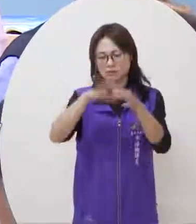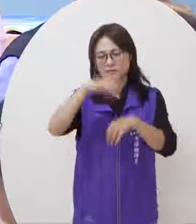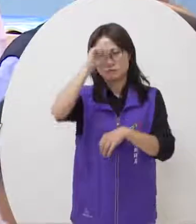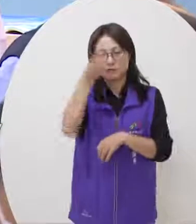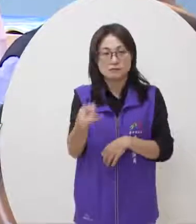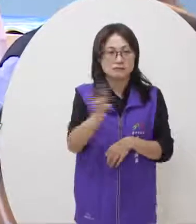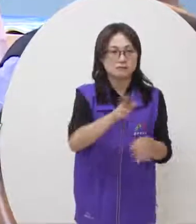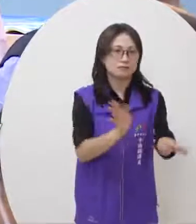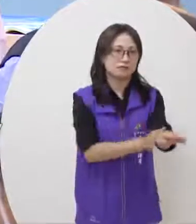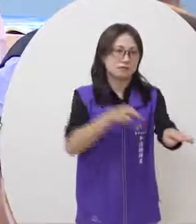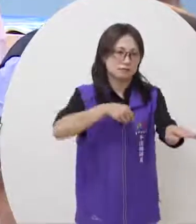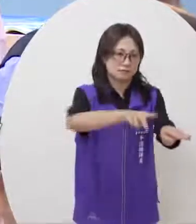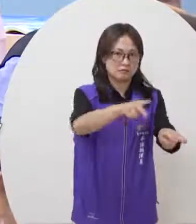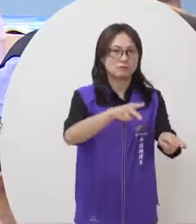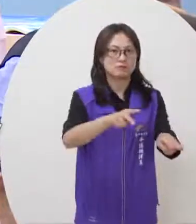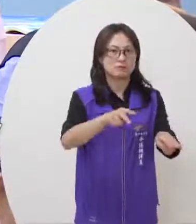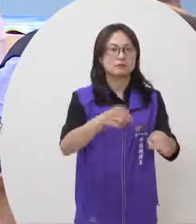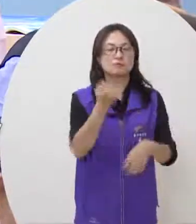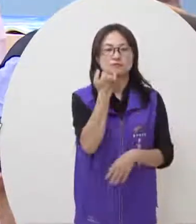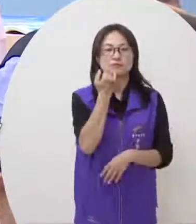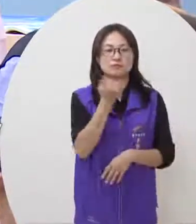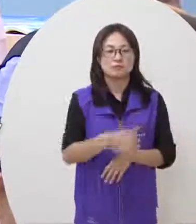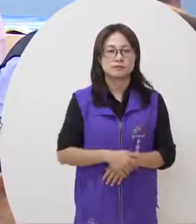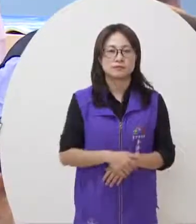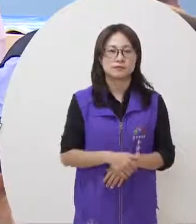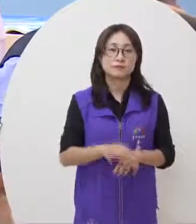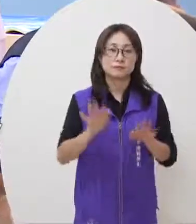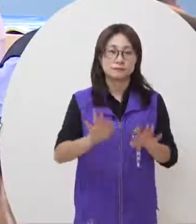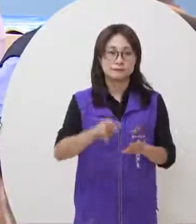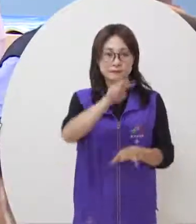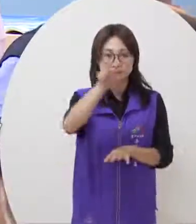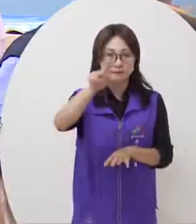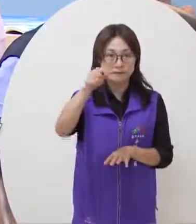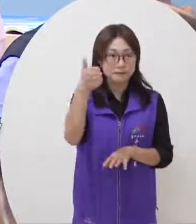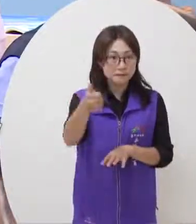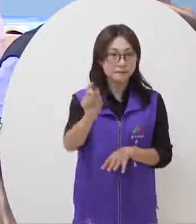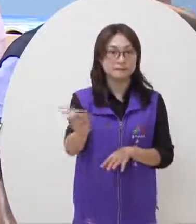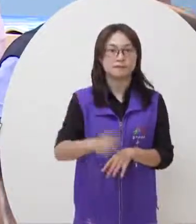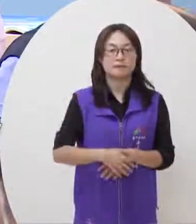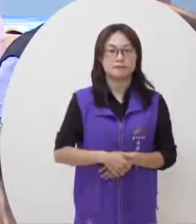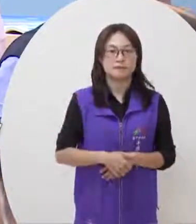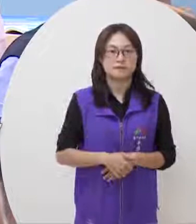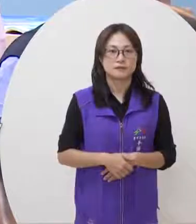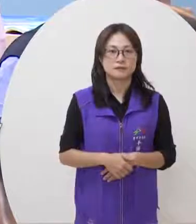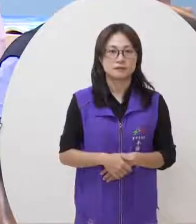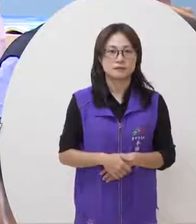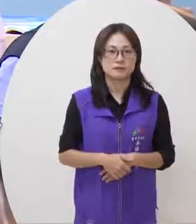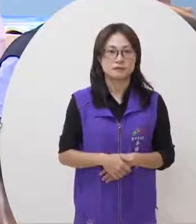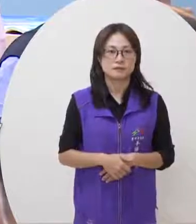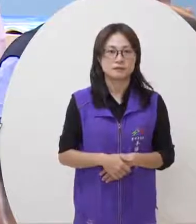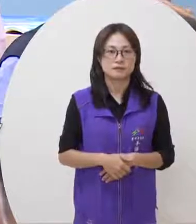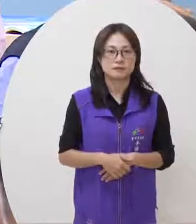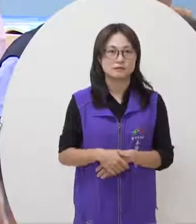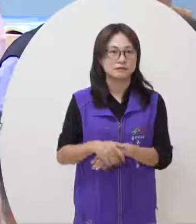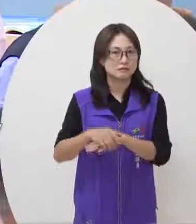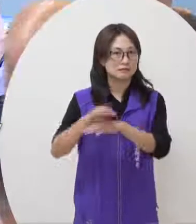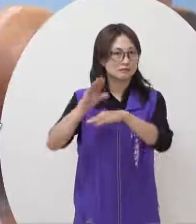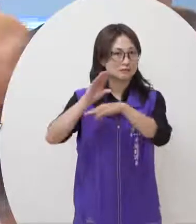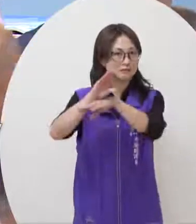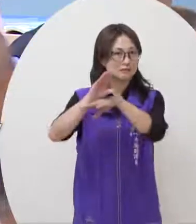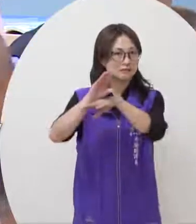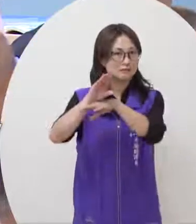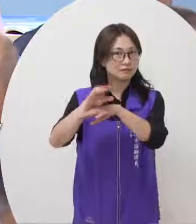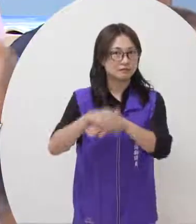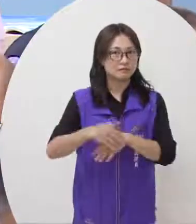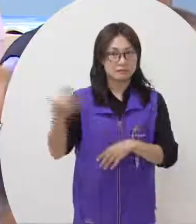我们也是很今天看到一个非常棒的，就是我们这个坐车啦。因为你